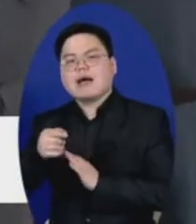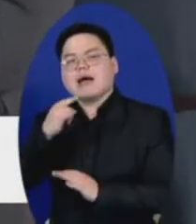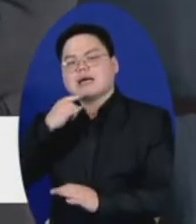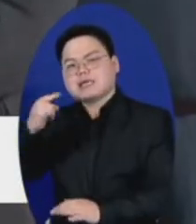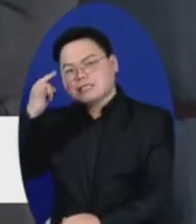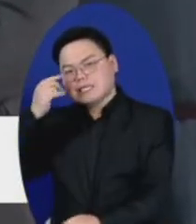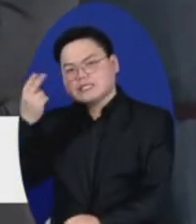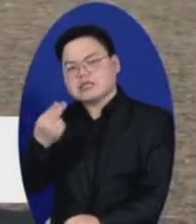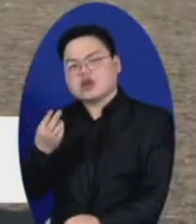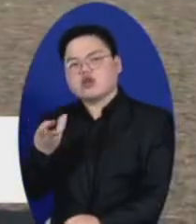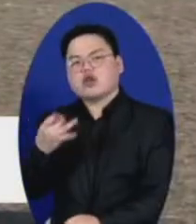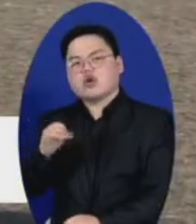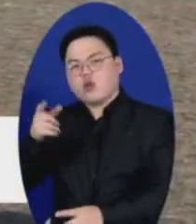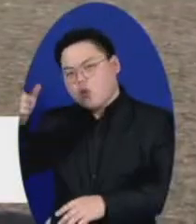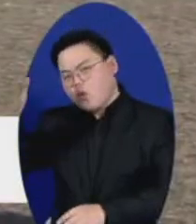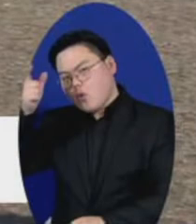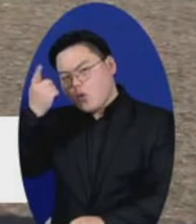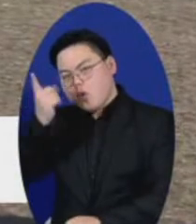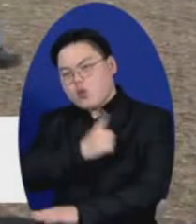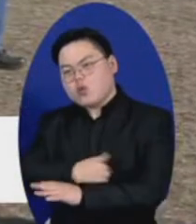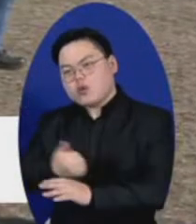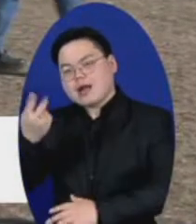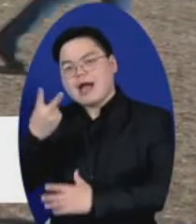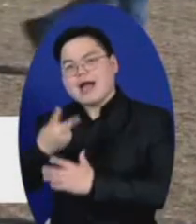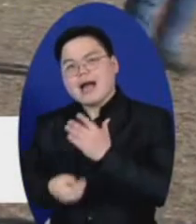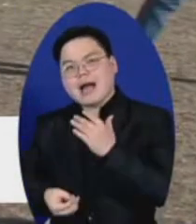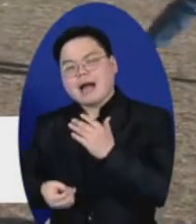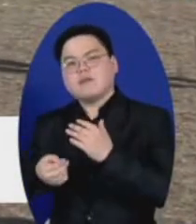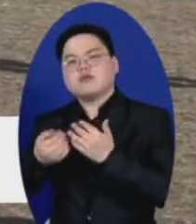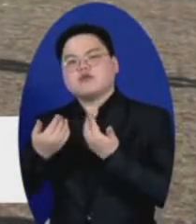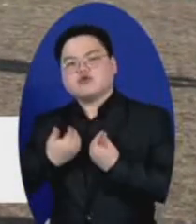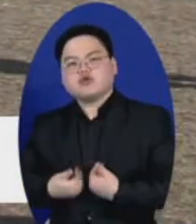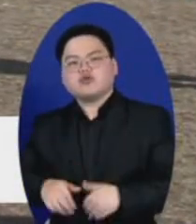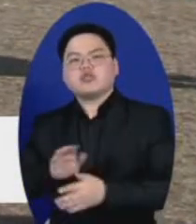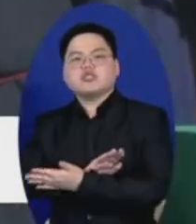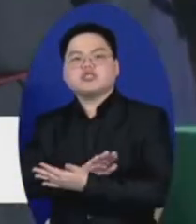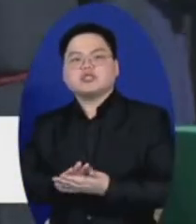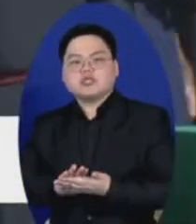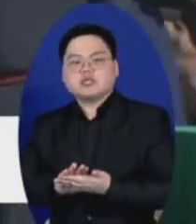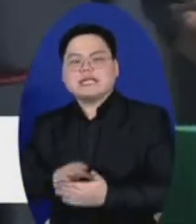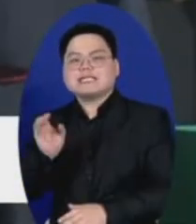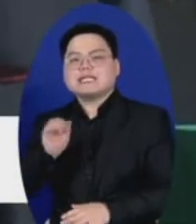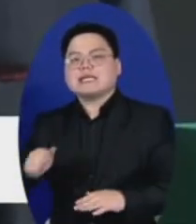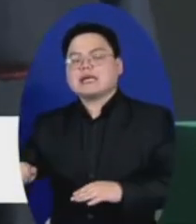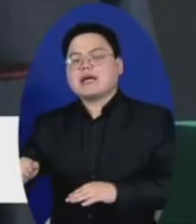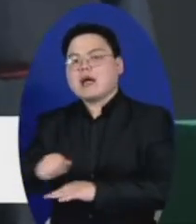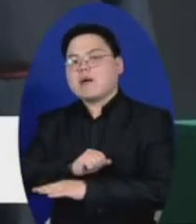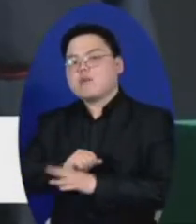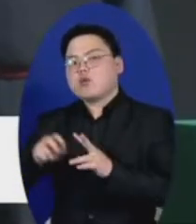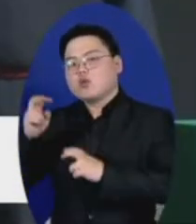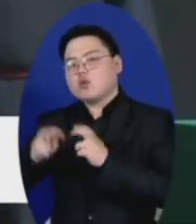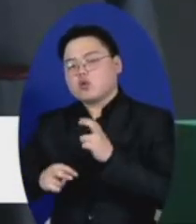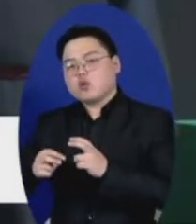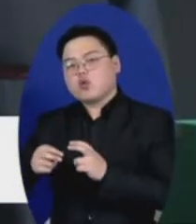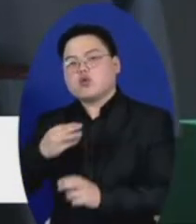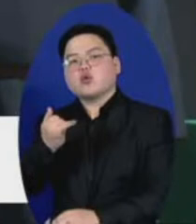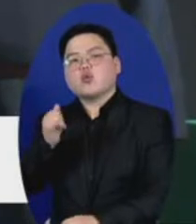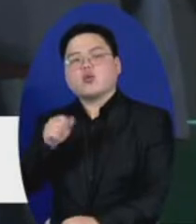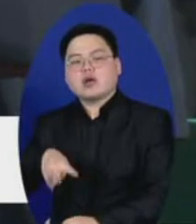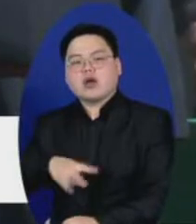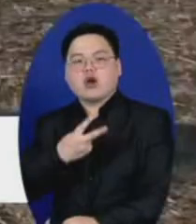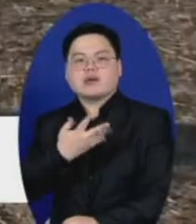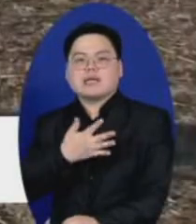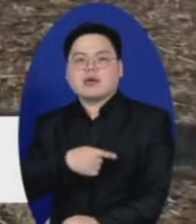үйлдвэрийн үхрийн биеийн өсөлтийн давуу байдалтай хослуулан удамшуулсан байна. Сэлэнг үйлдвэрийн үхрийн тугал 25-аас